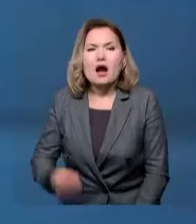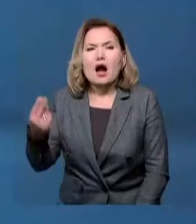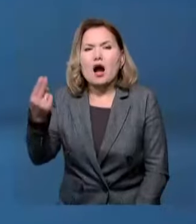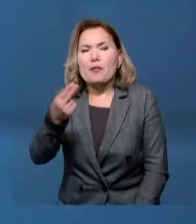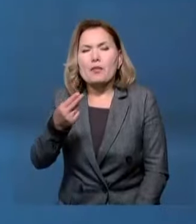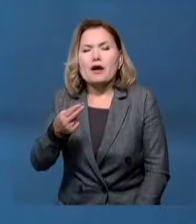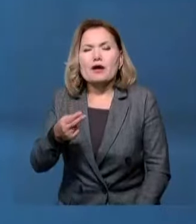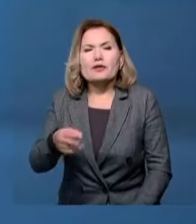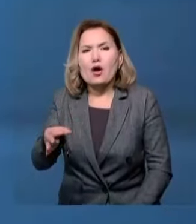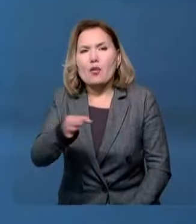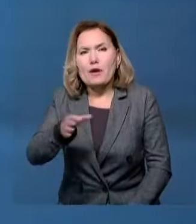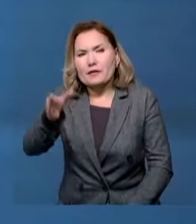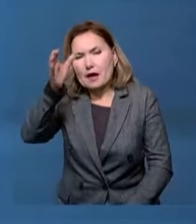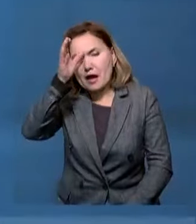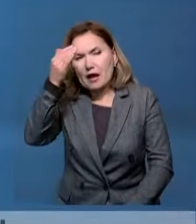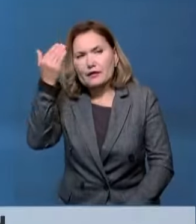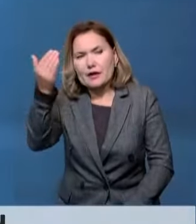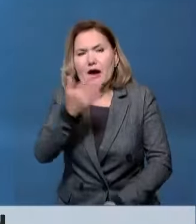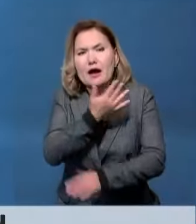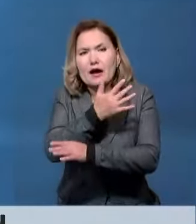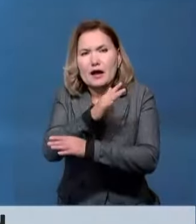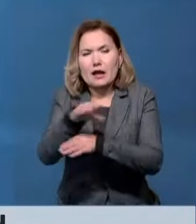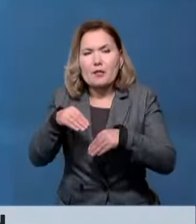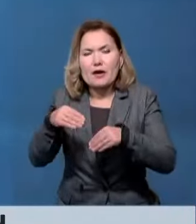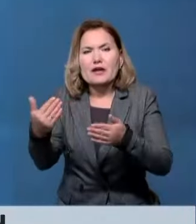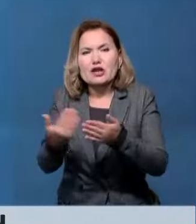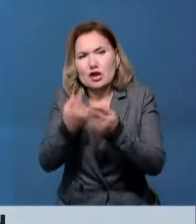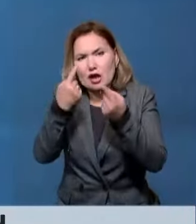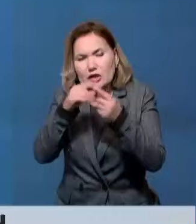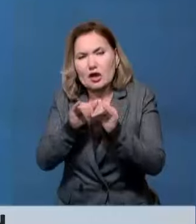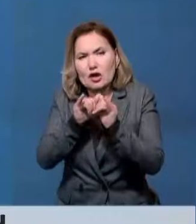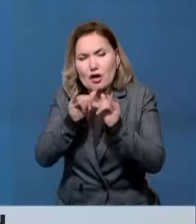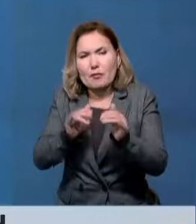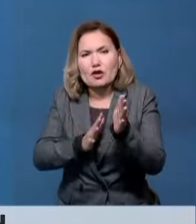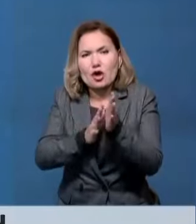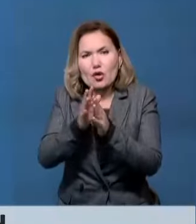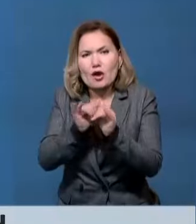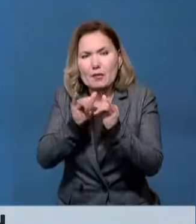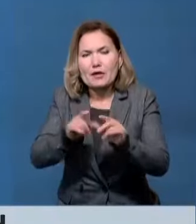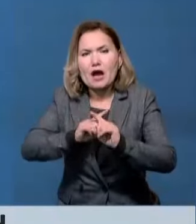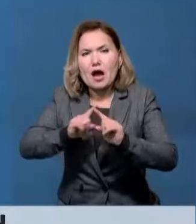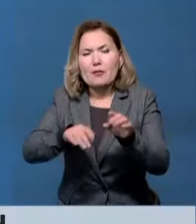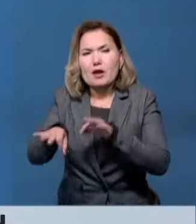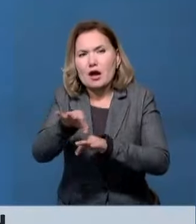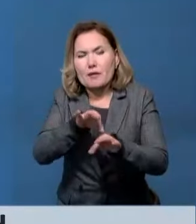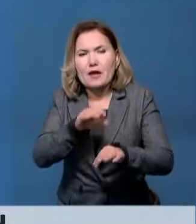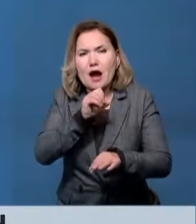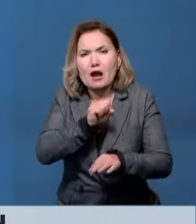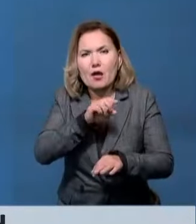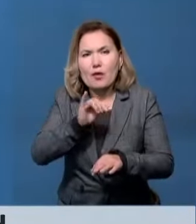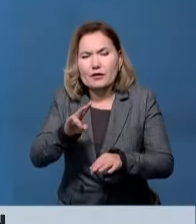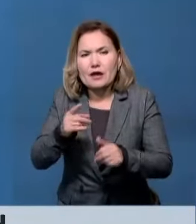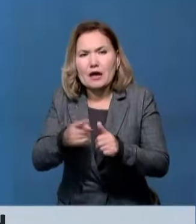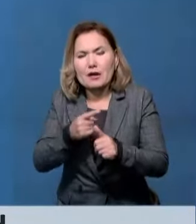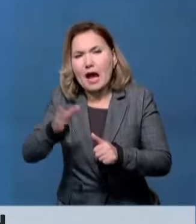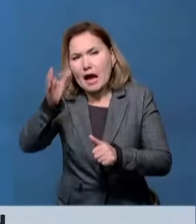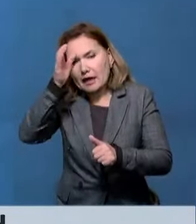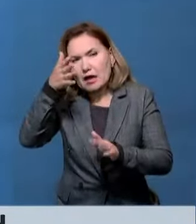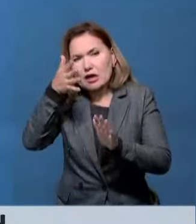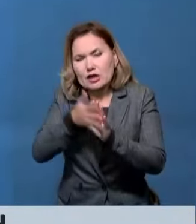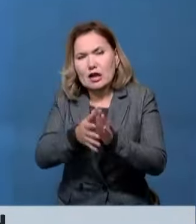Ақмолалық ғалымдар қарағай көшеттерін енді жаңа технология бойынша өсіреді. Бірге жобаны Алихан Бөкейхан атындағы ғылыми